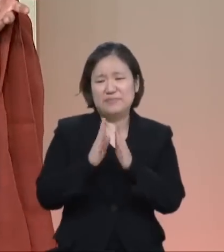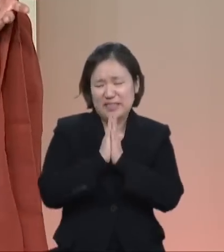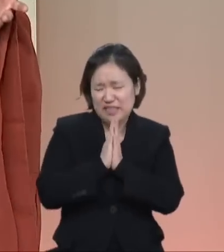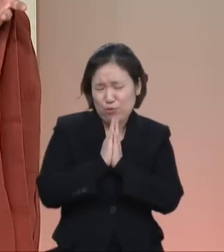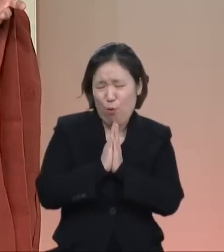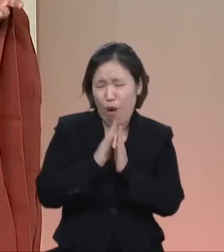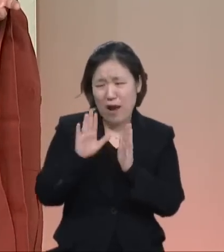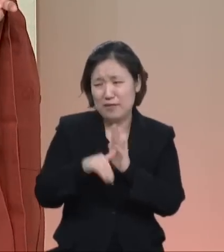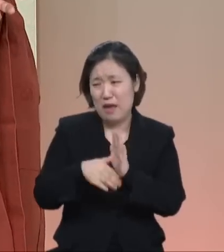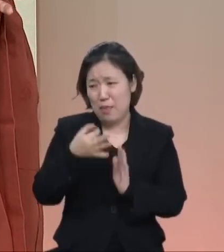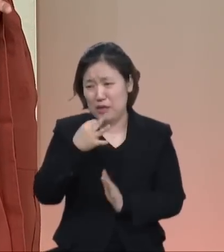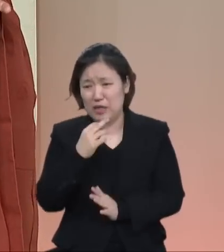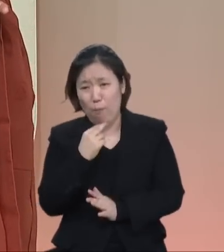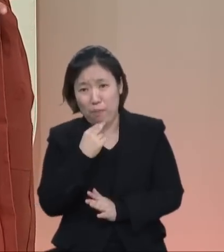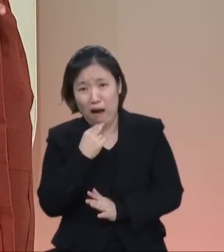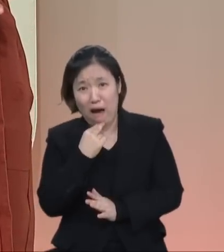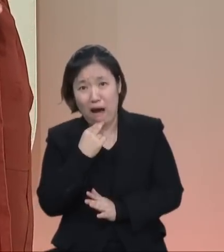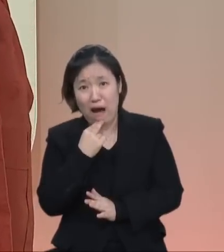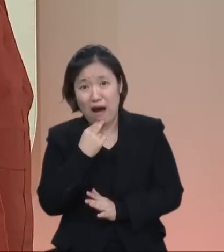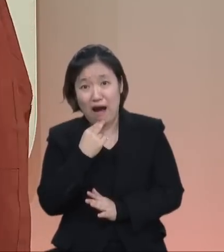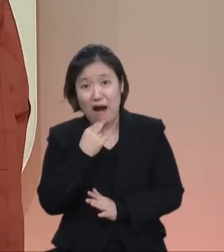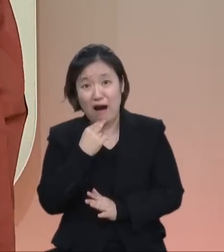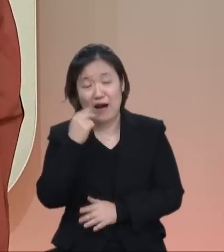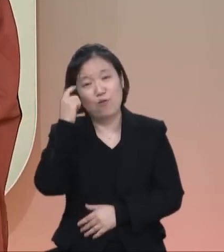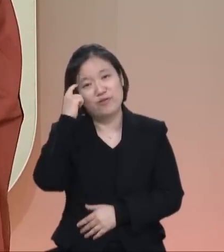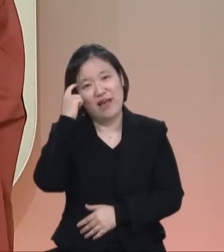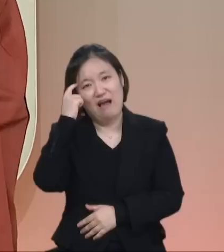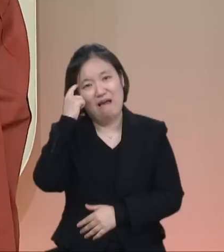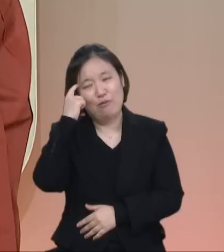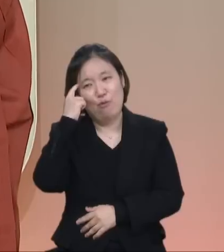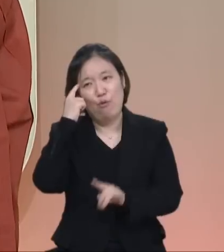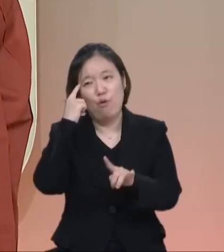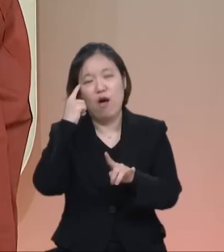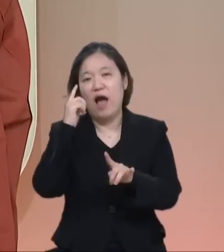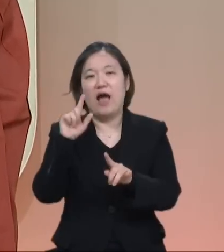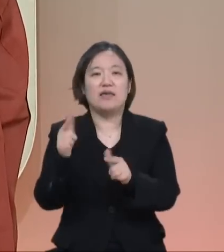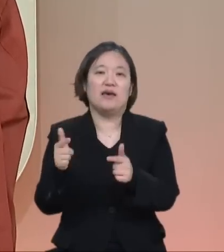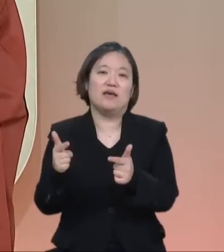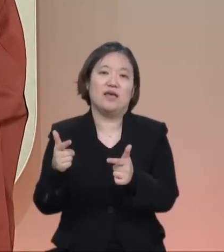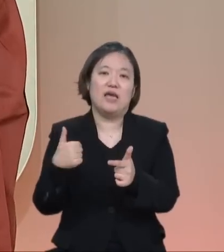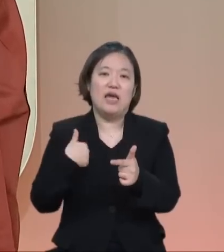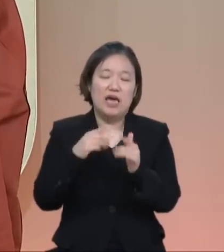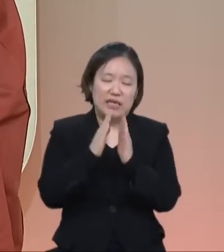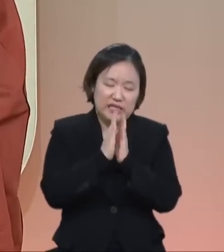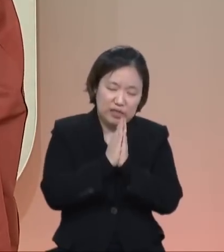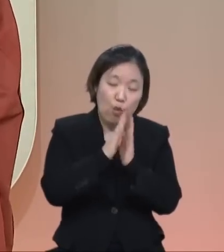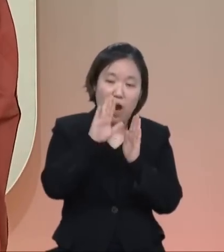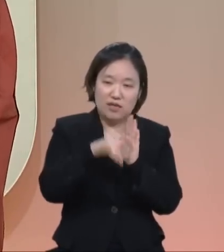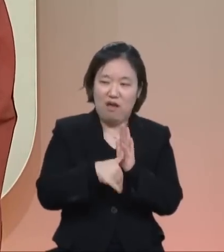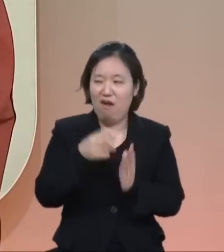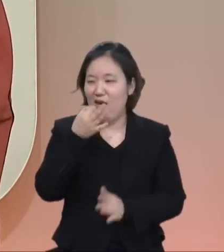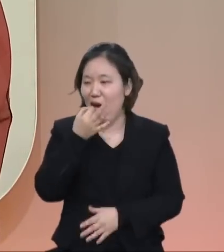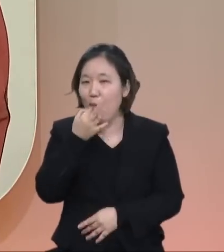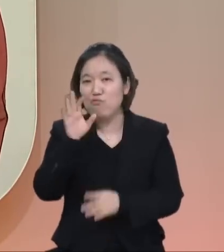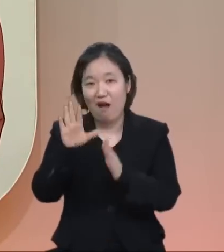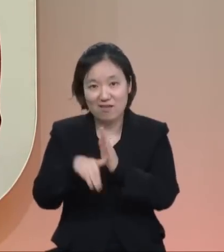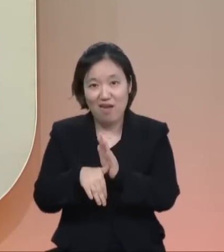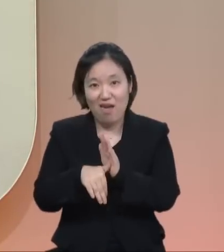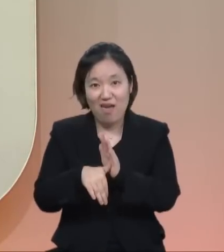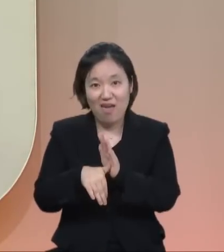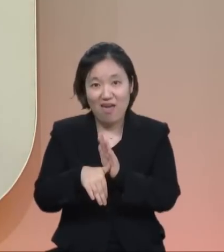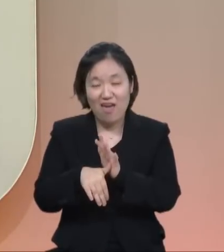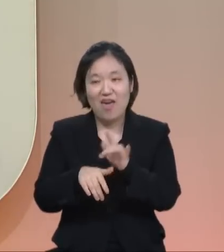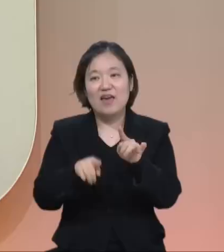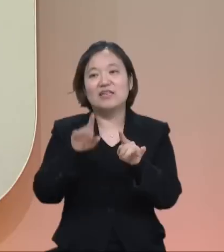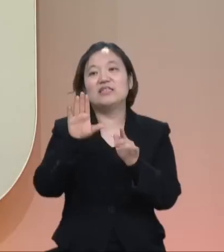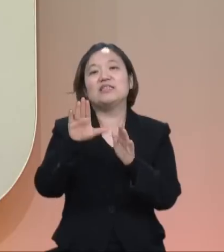아무런 효과나 효험을 못 얻는 것 같더라도 이미 지도한 순간에 이미 염불한 순간에